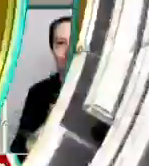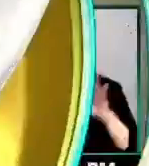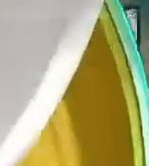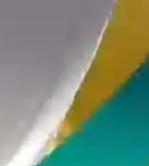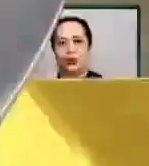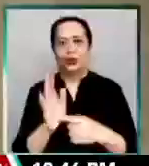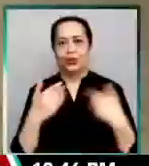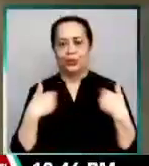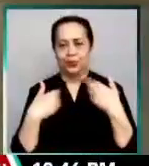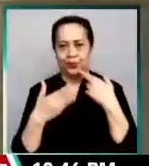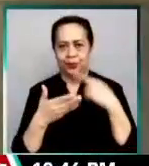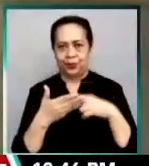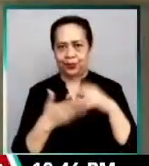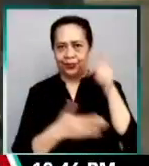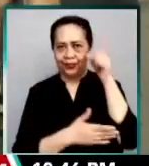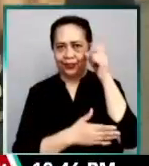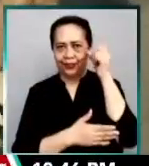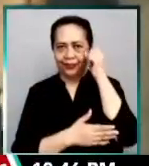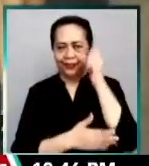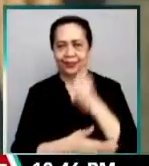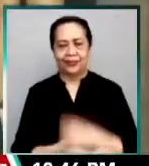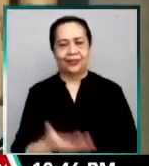Santiago.